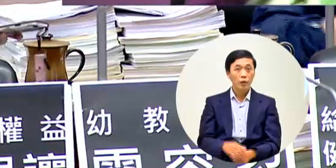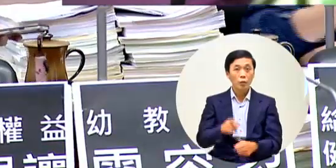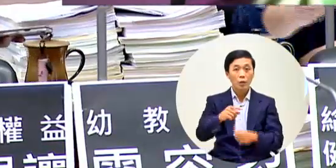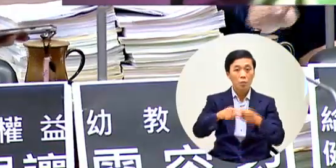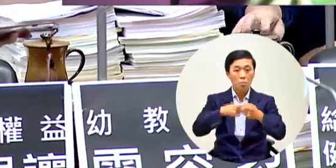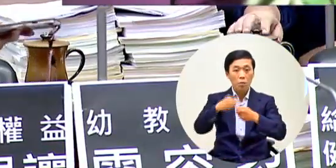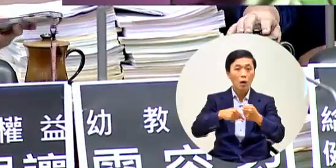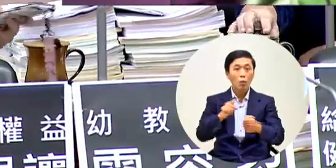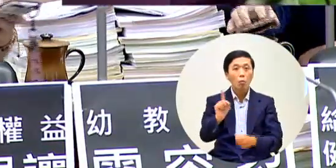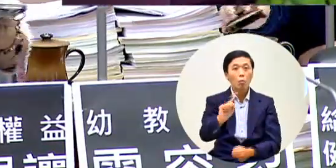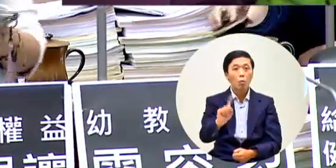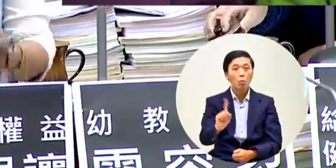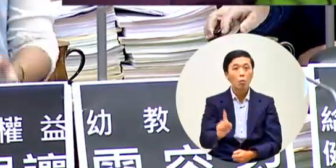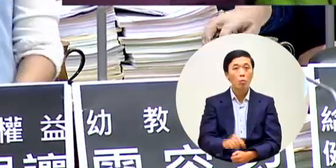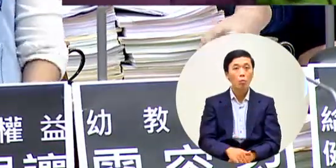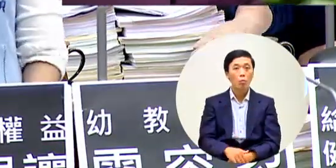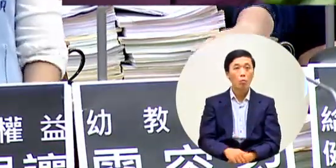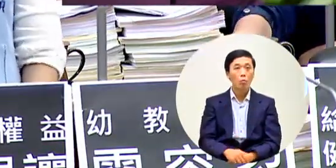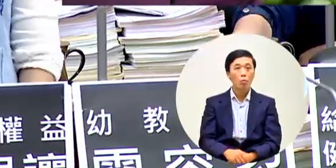来？